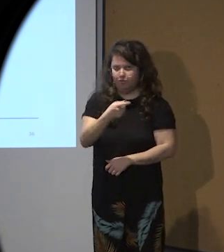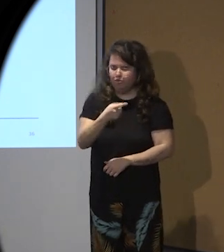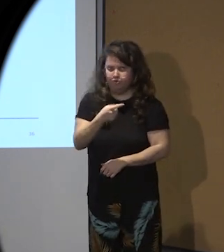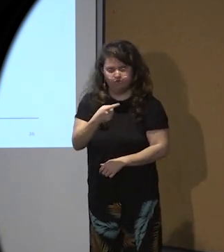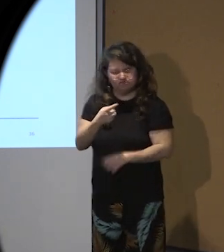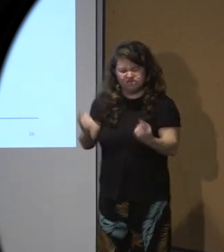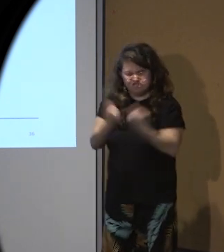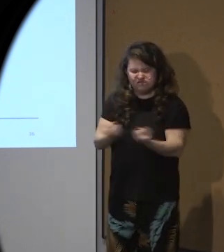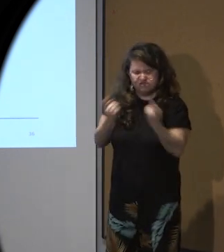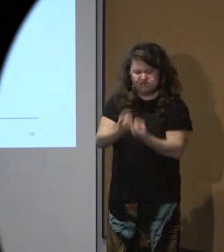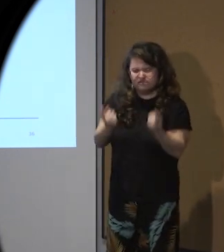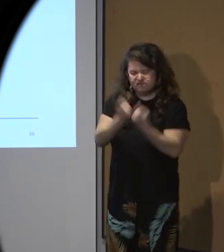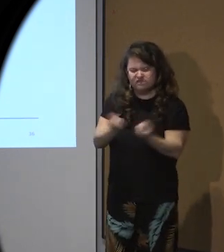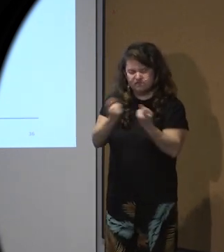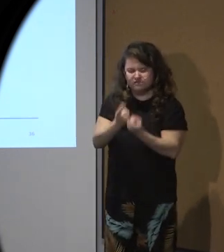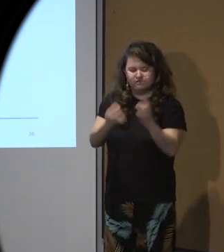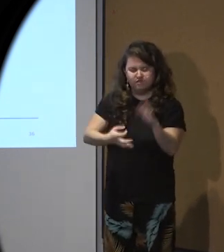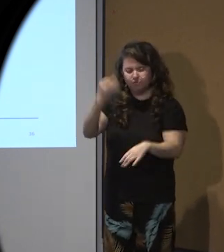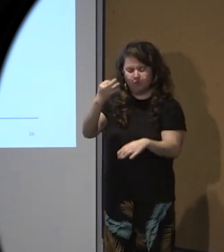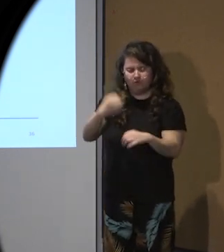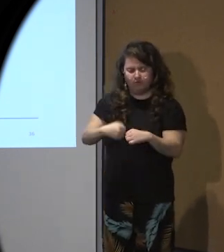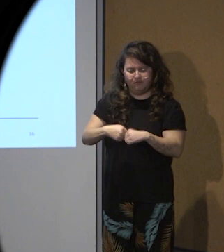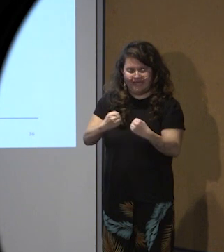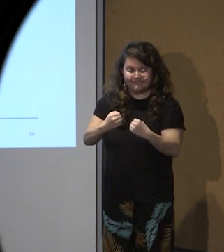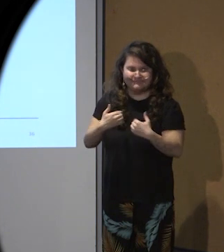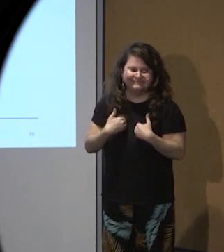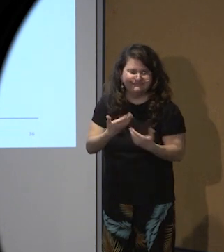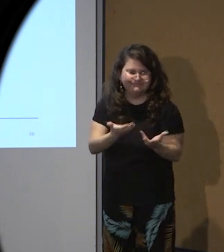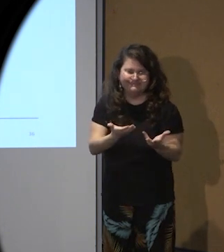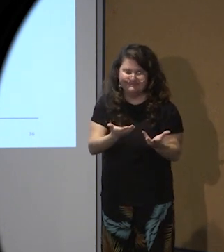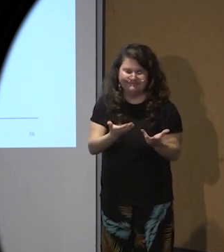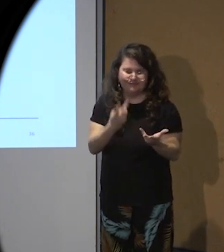qui se cassent quand même. Oui, d'accord. Une